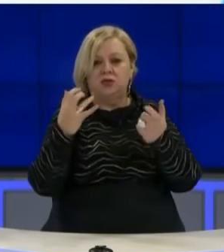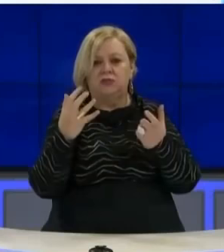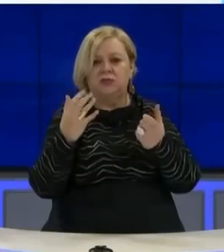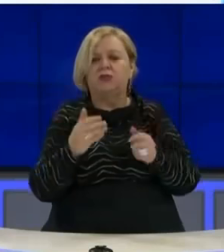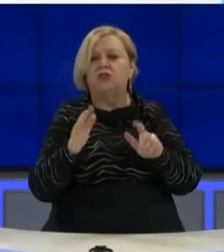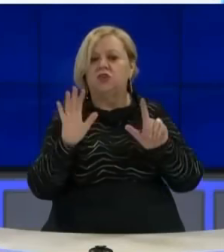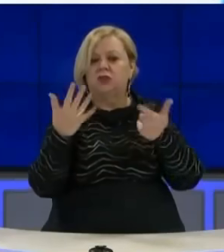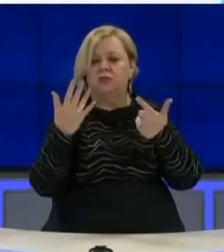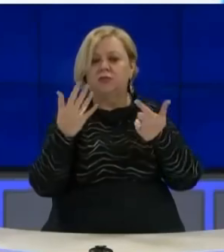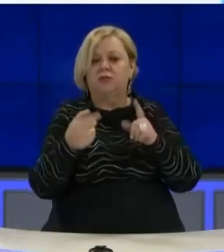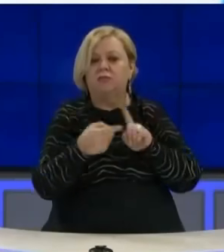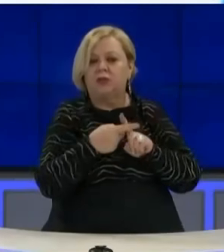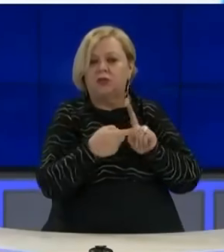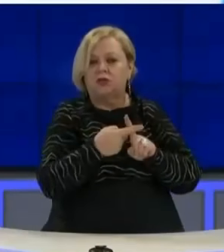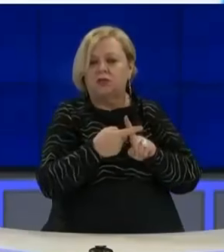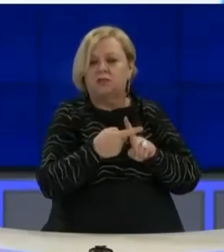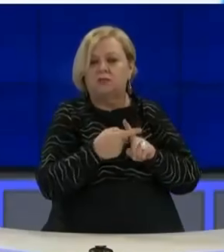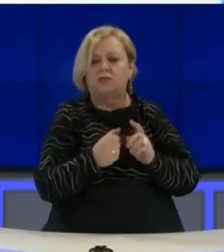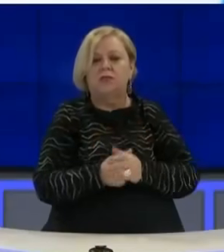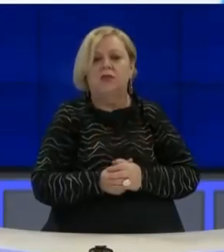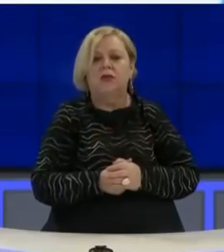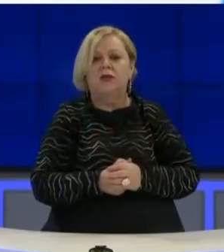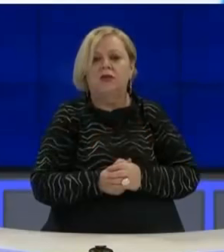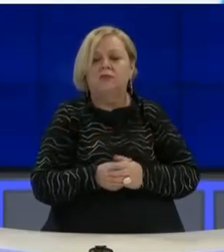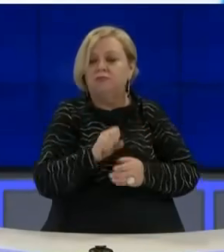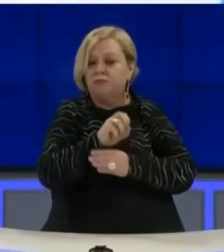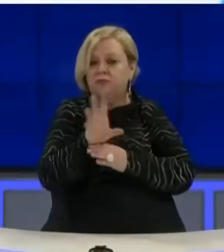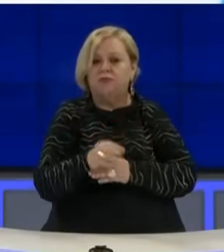57.317 persona pozitiv me COVID-19,